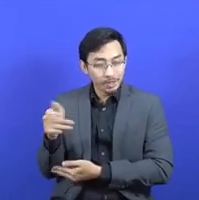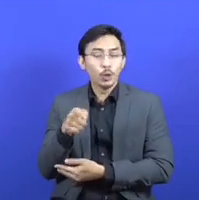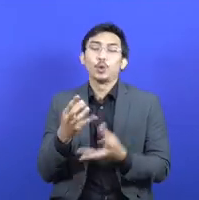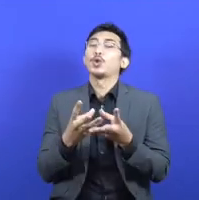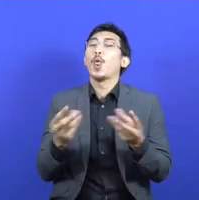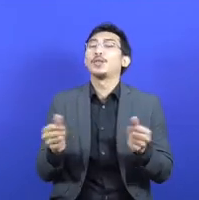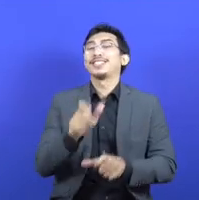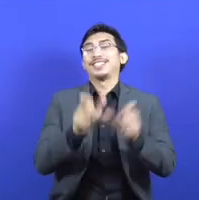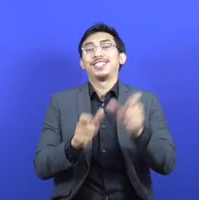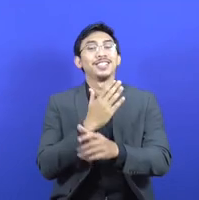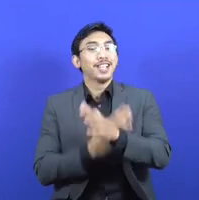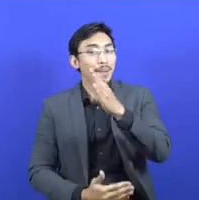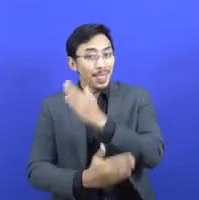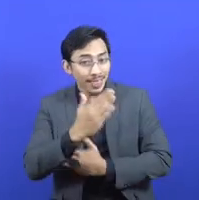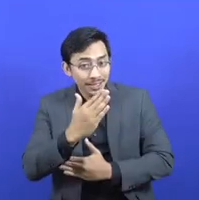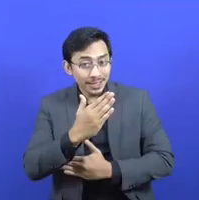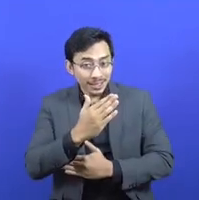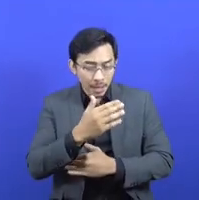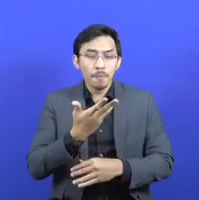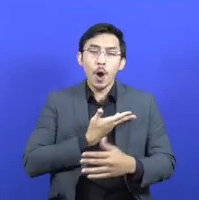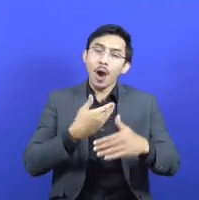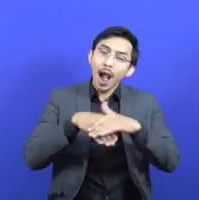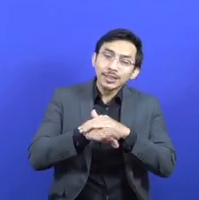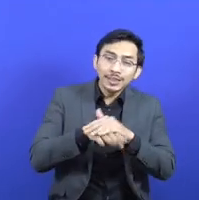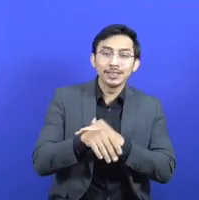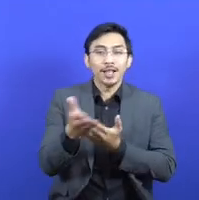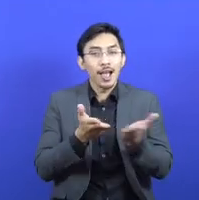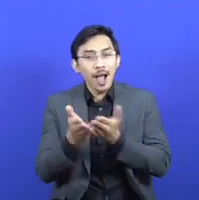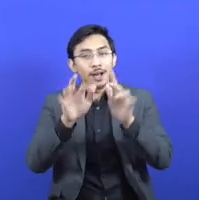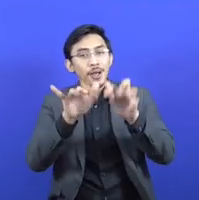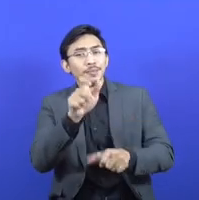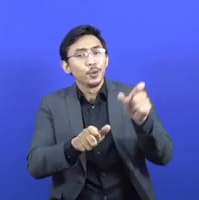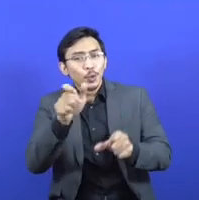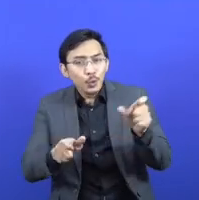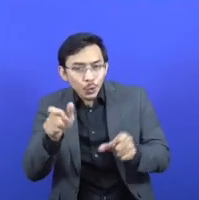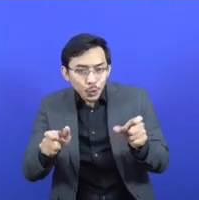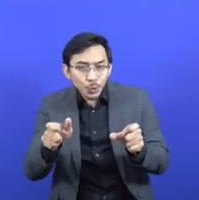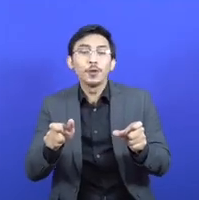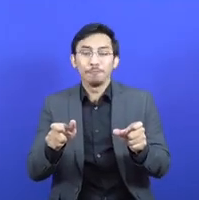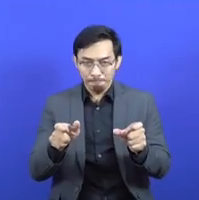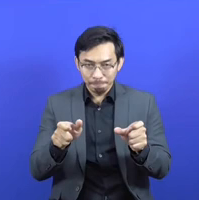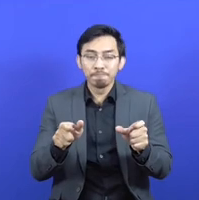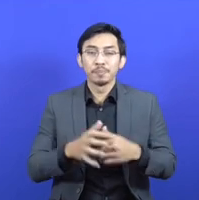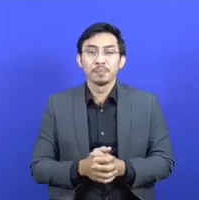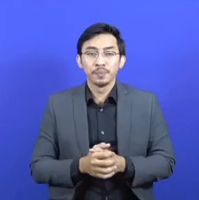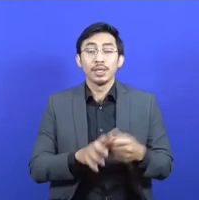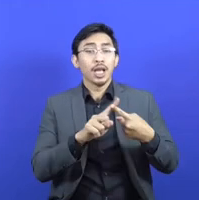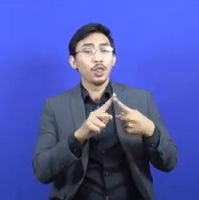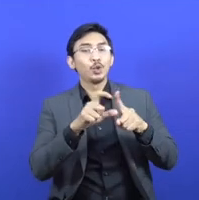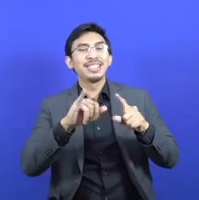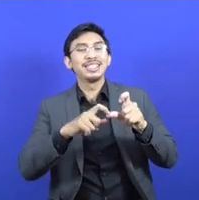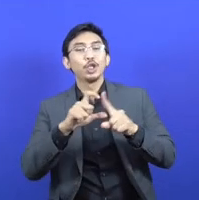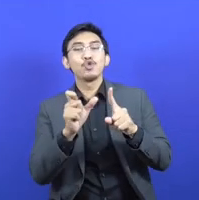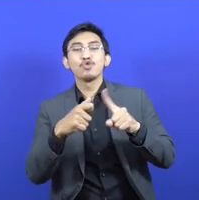bola sebagai solusi bagi penduduk disabilitas dalam mengakses layanan administrasi penduduk, yaitu dalam bentuk